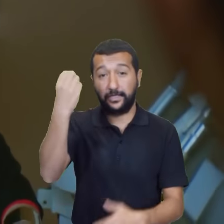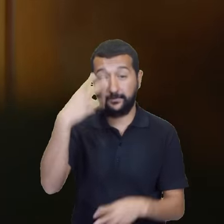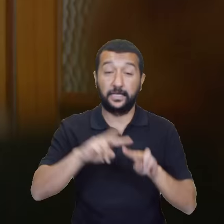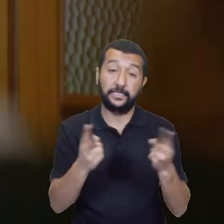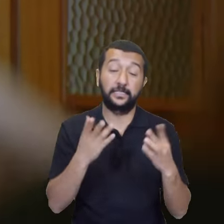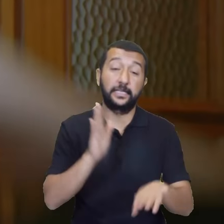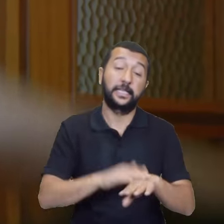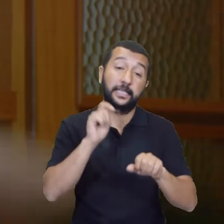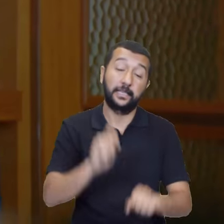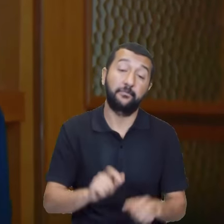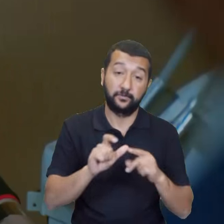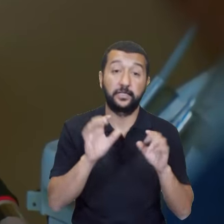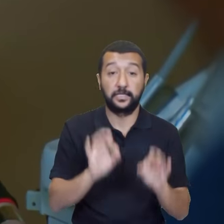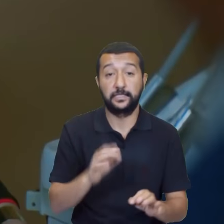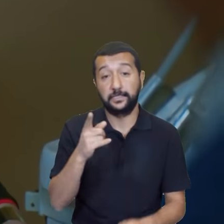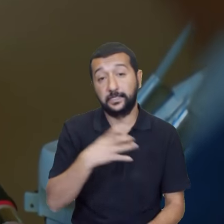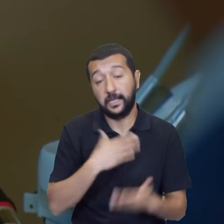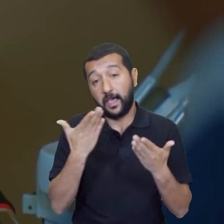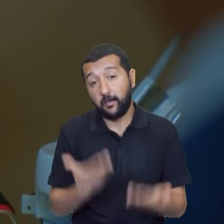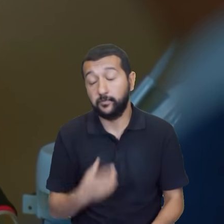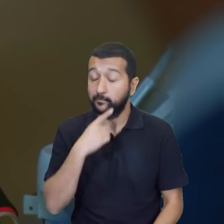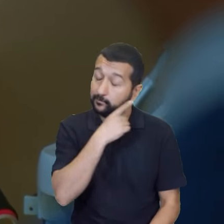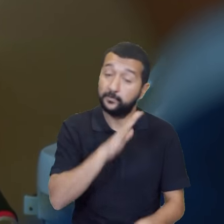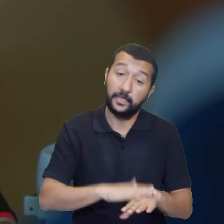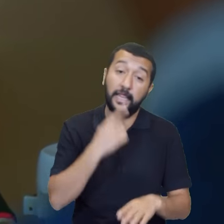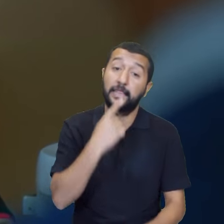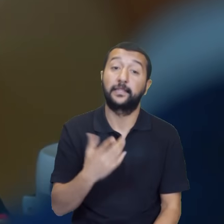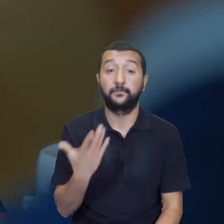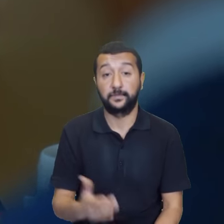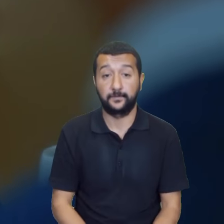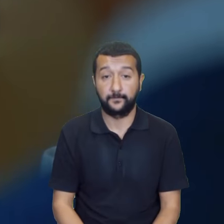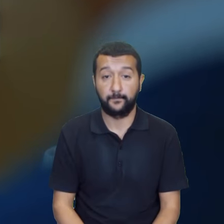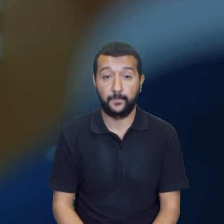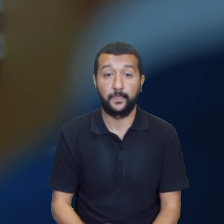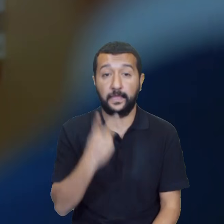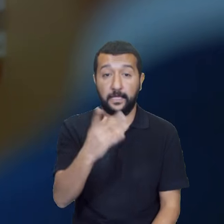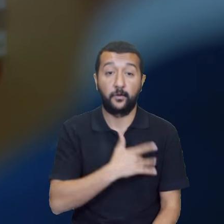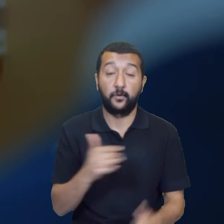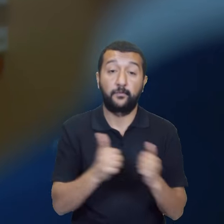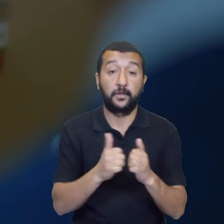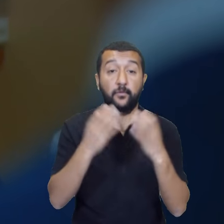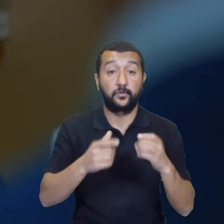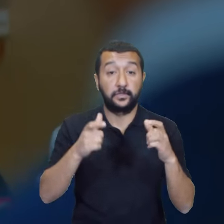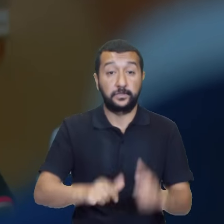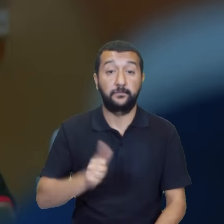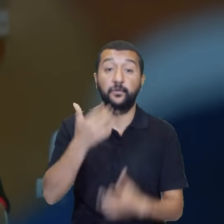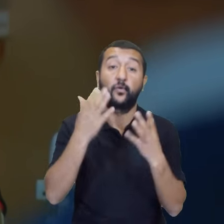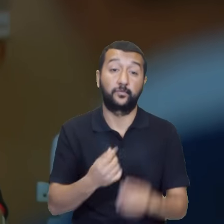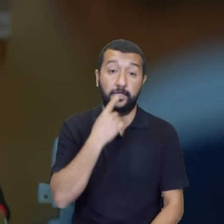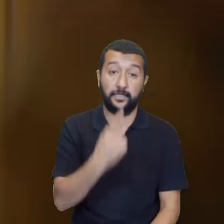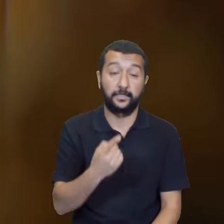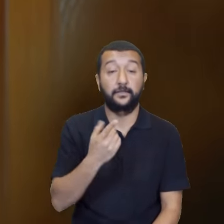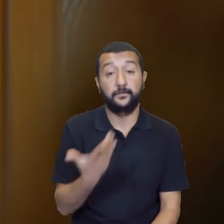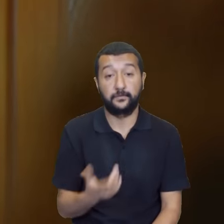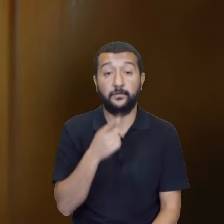da açarım. Ne yapalım Şener'cim? Katlanacağız artık. Hem ne demişler? İki gönül bir olunca samanlık seyran